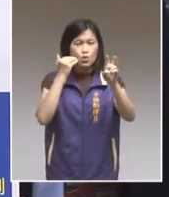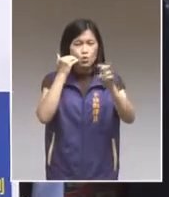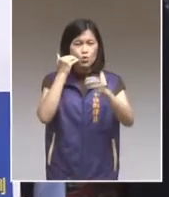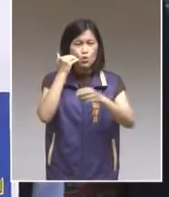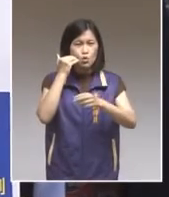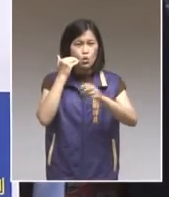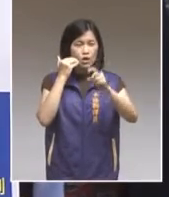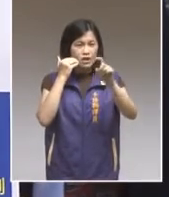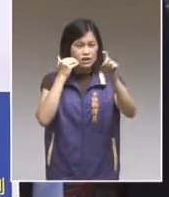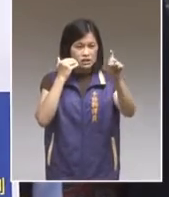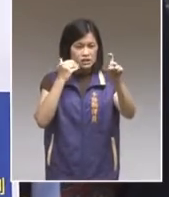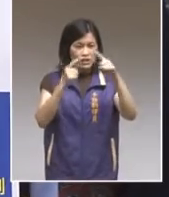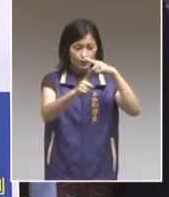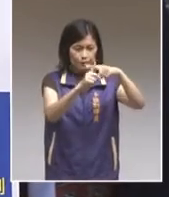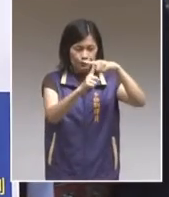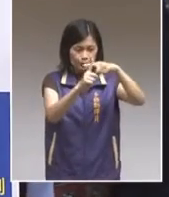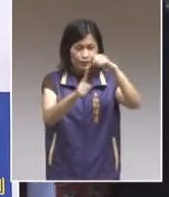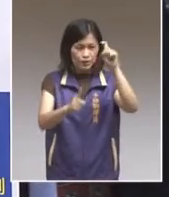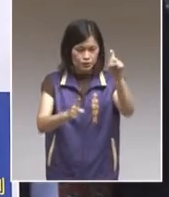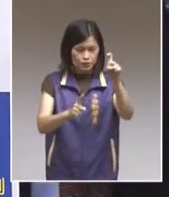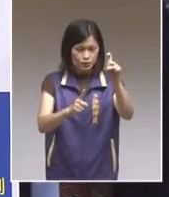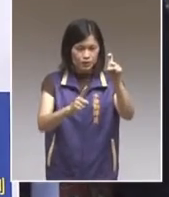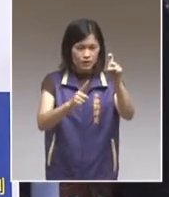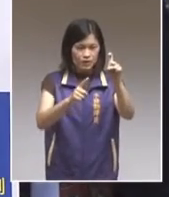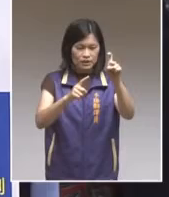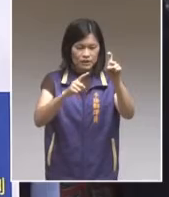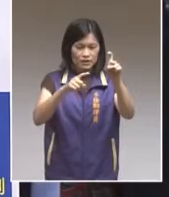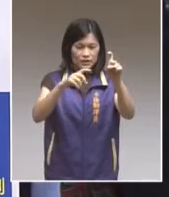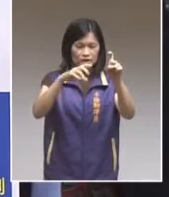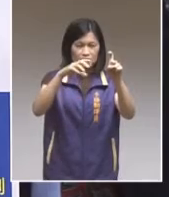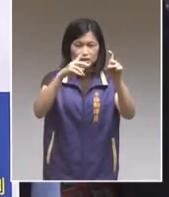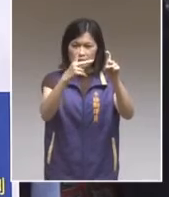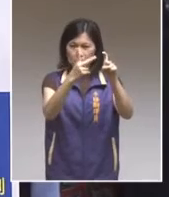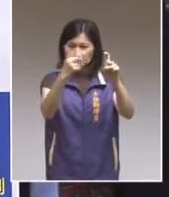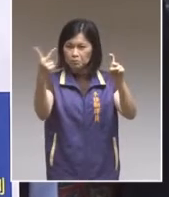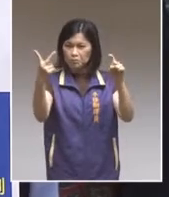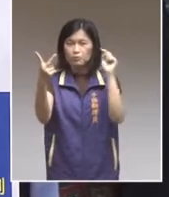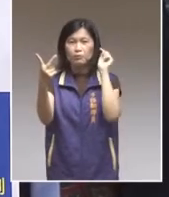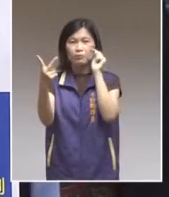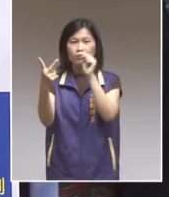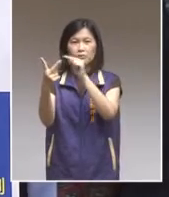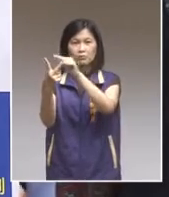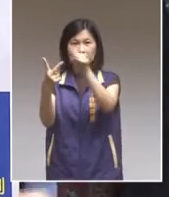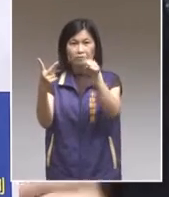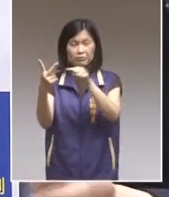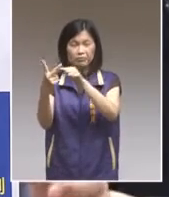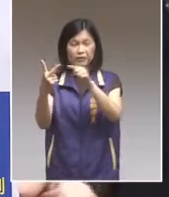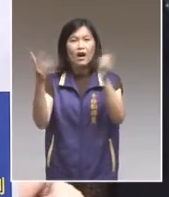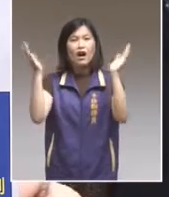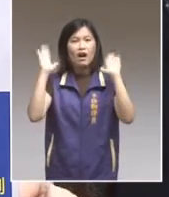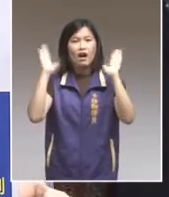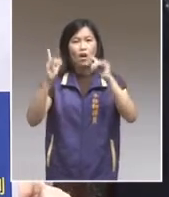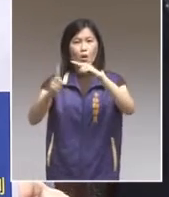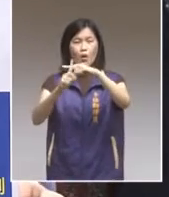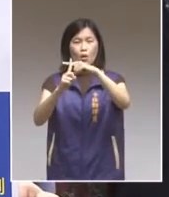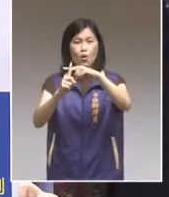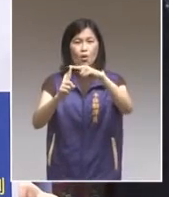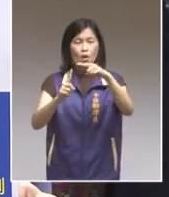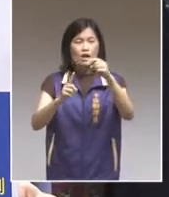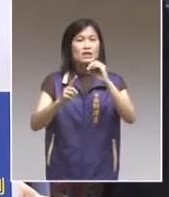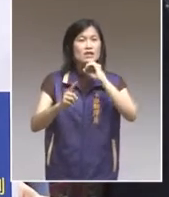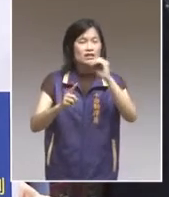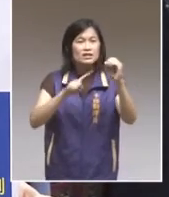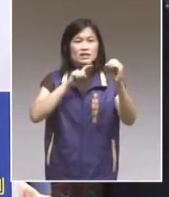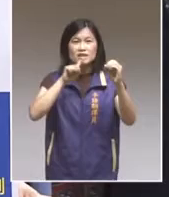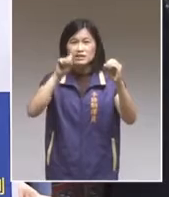每10个个案里面，大概有2位是儿童的确诊个案。那